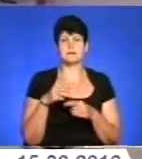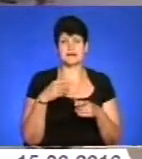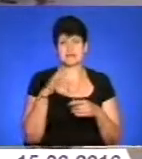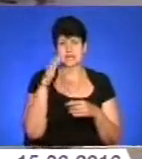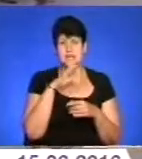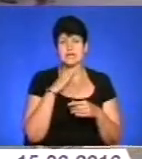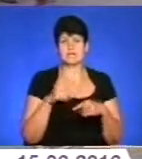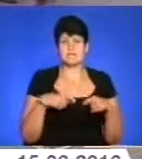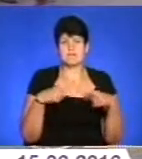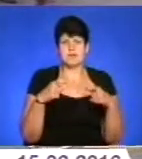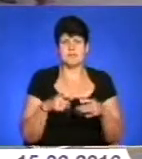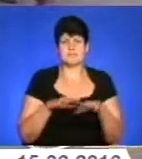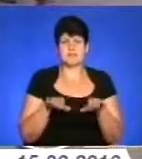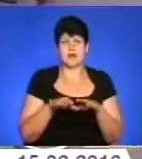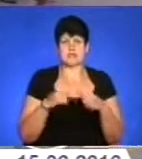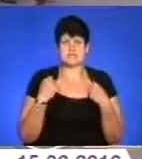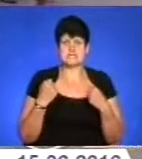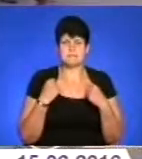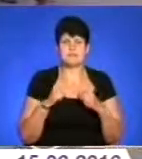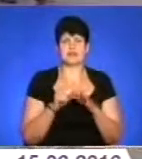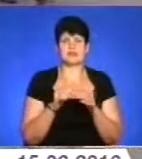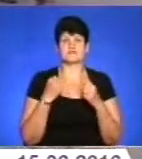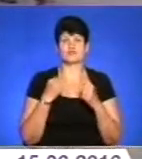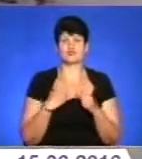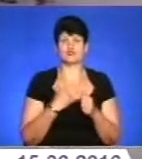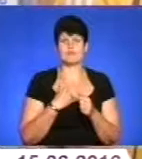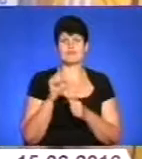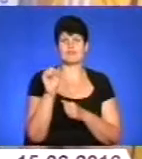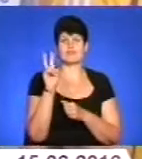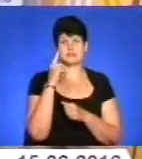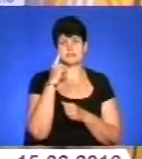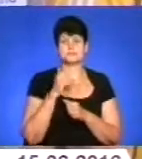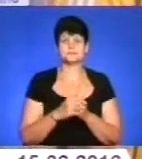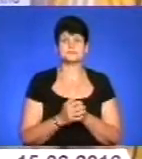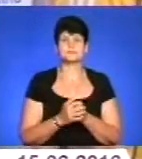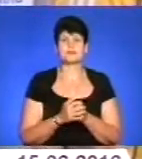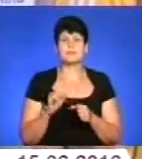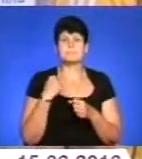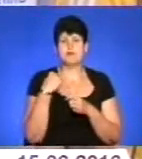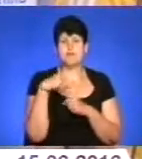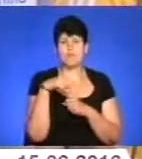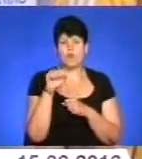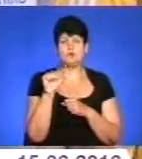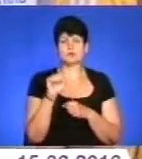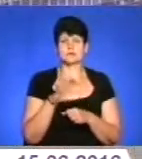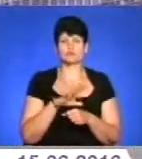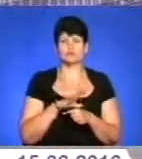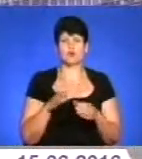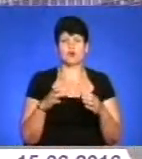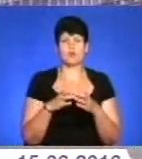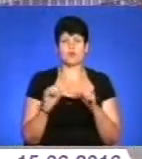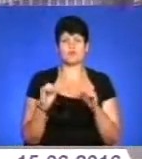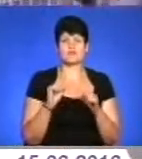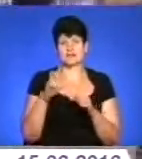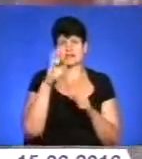бігаємо, плаваємо, займаємося, і на фізкультурі в мене 12. Переможцем загальнокомандного заліку змагань стала команда Управління